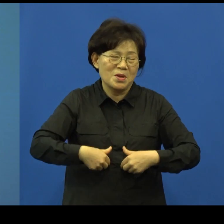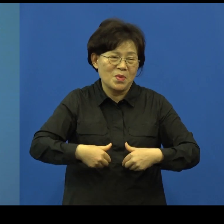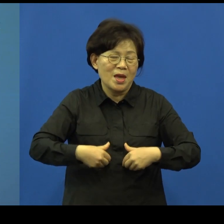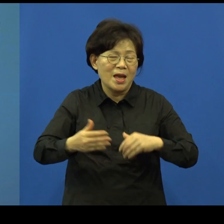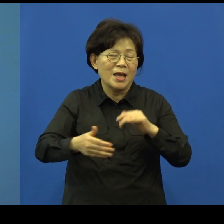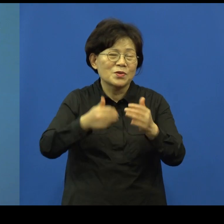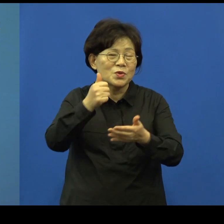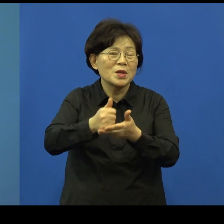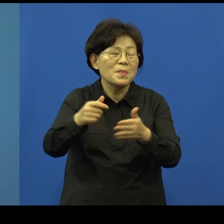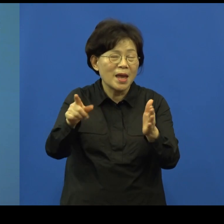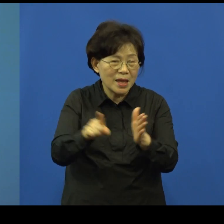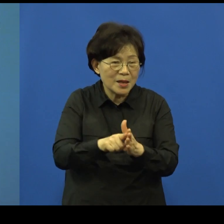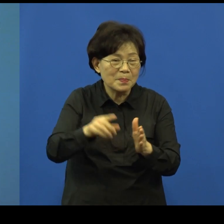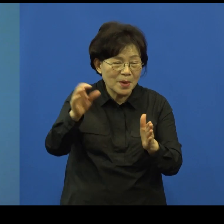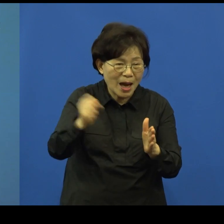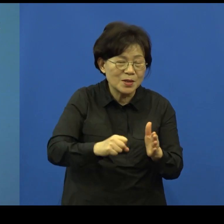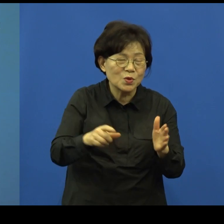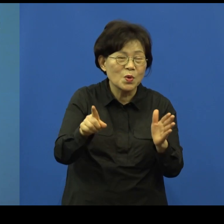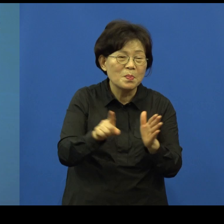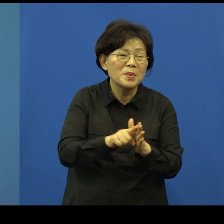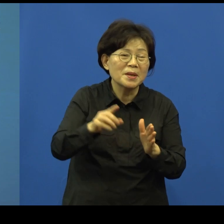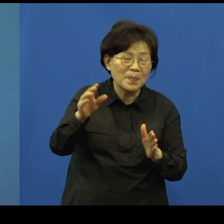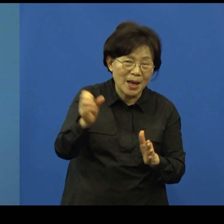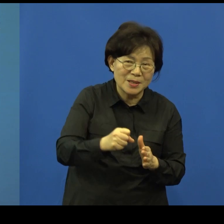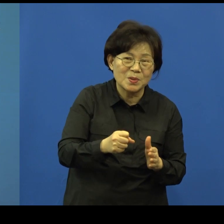예수의 이름으로, 믿음으로. 예.